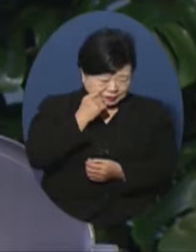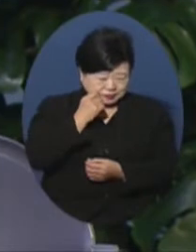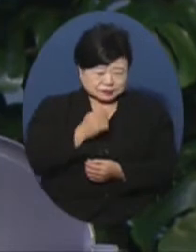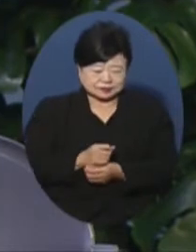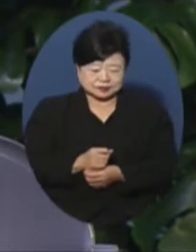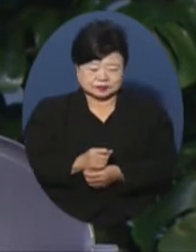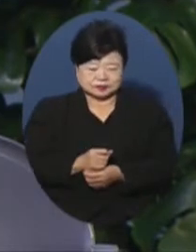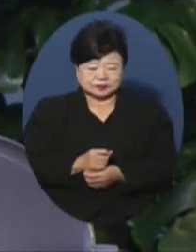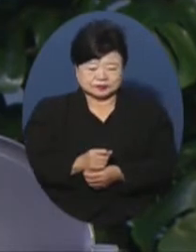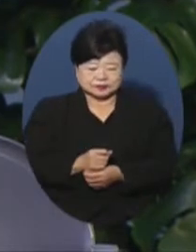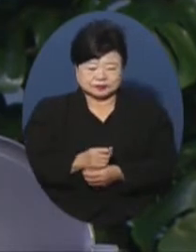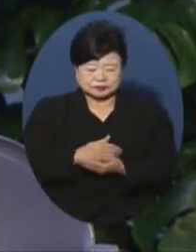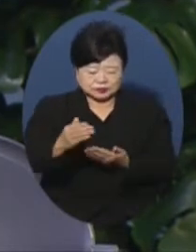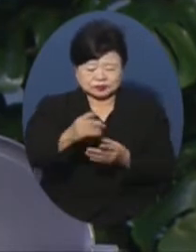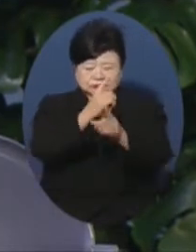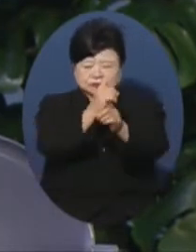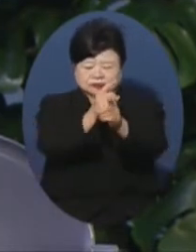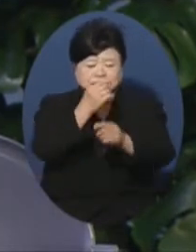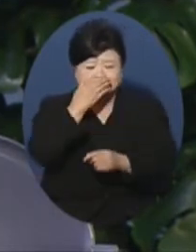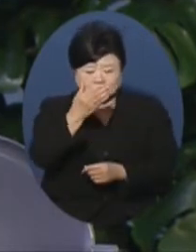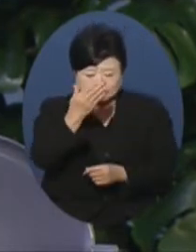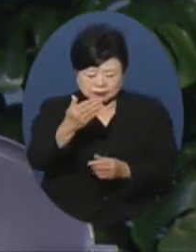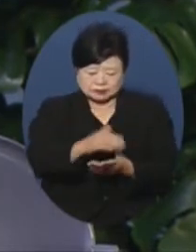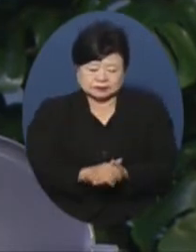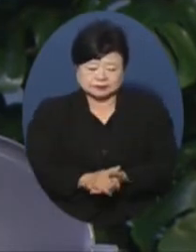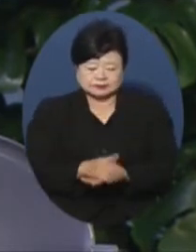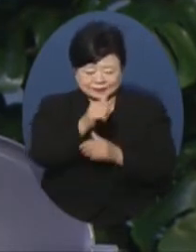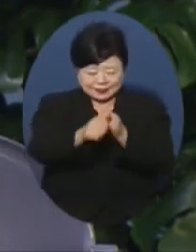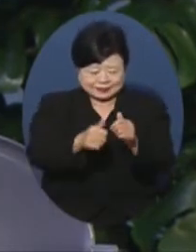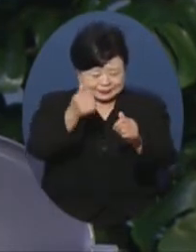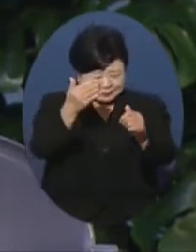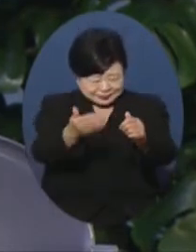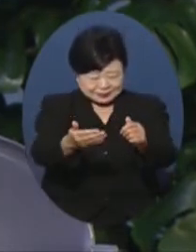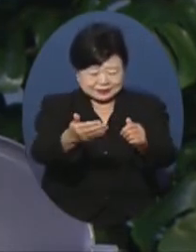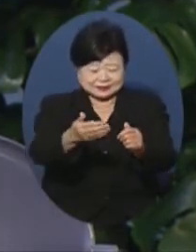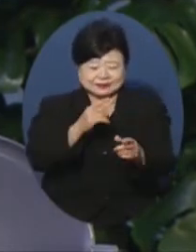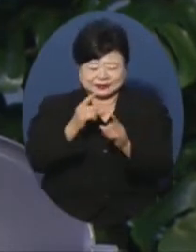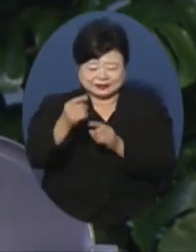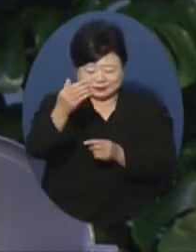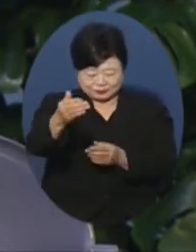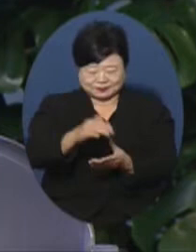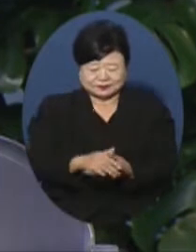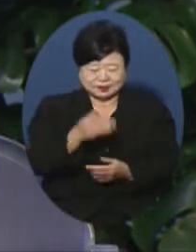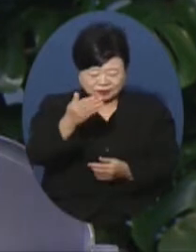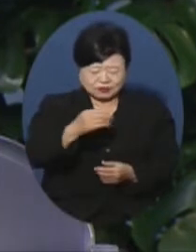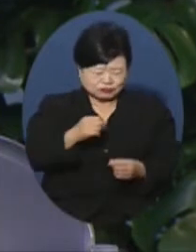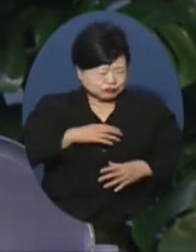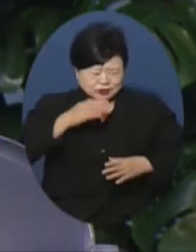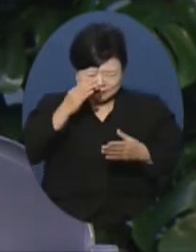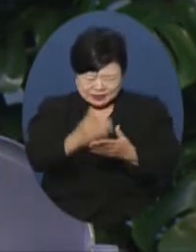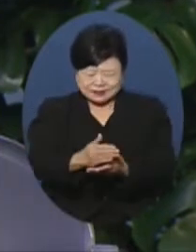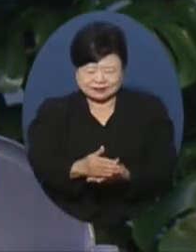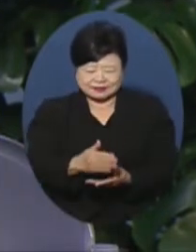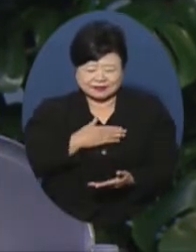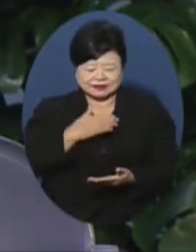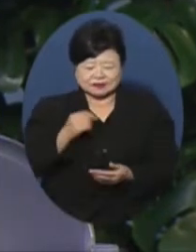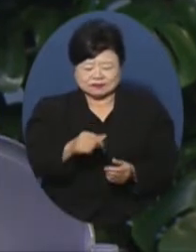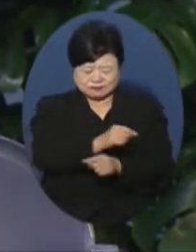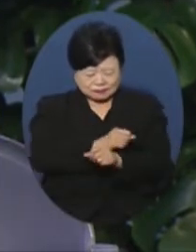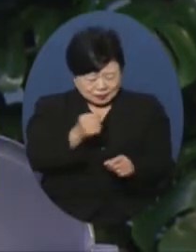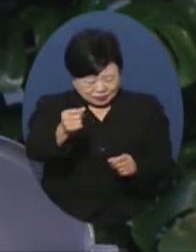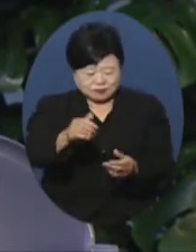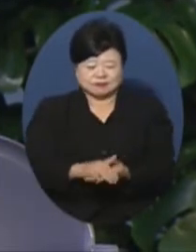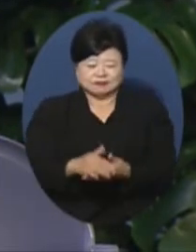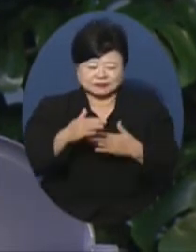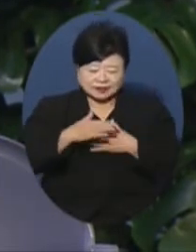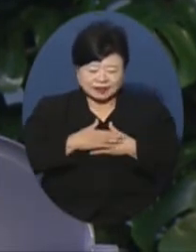어려움도 능력이 이기고 나갈 수가 있습니다. 하나님께서 말씀하시기를 너는 두려워하지 말라. 내가